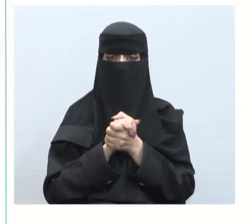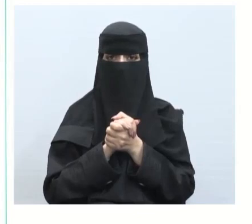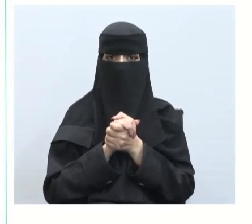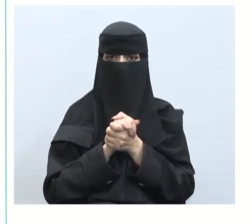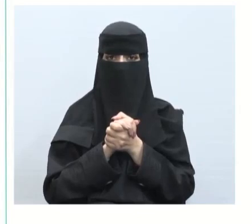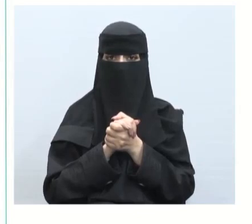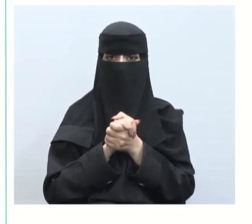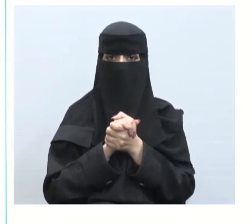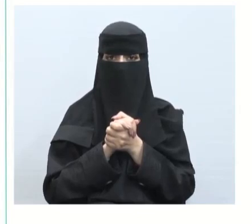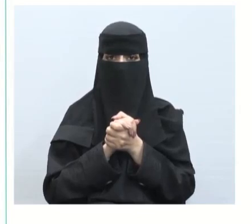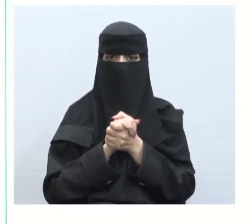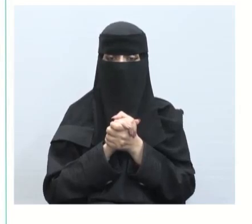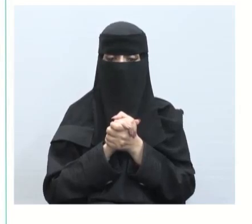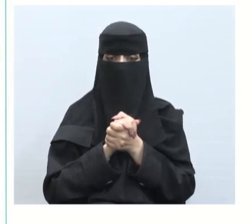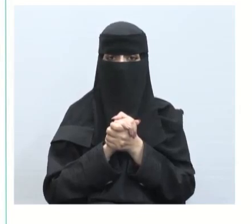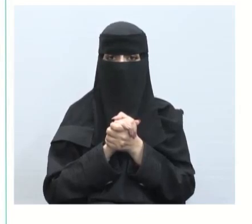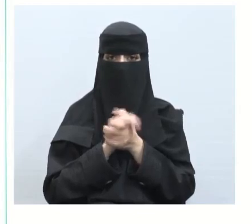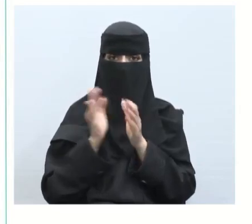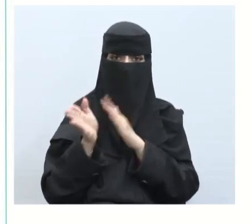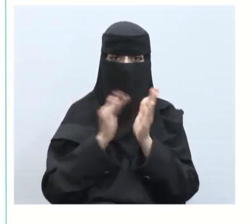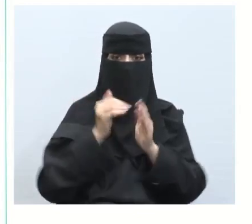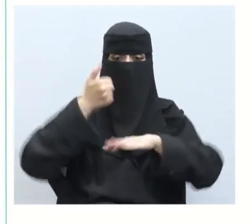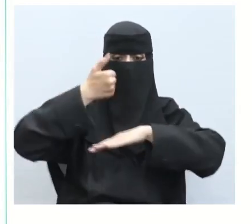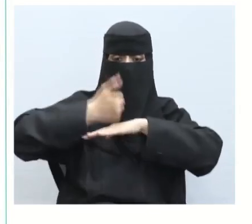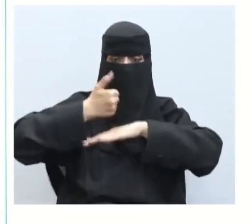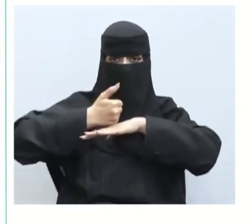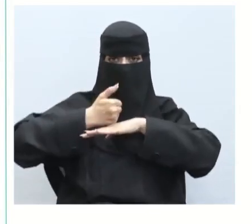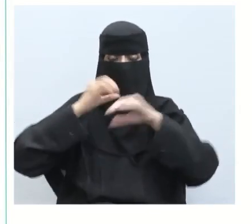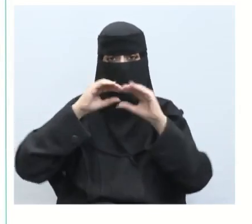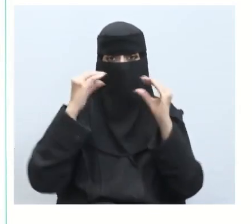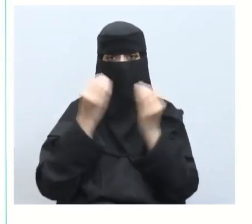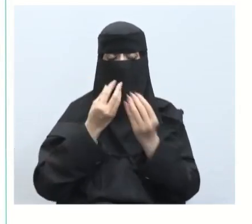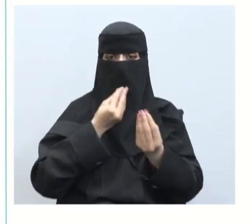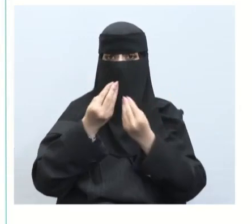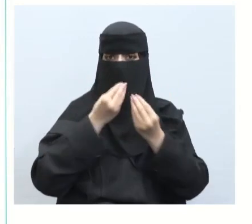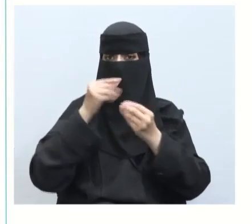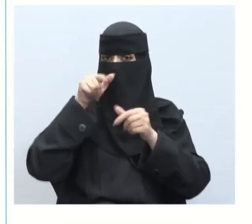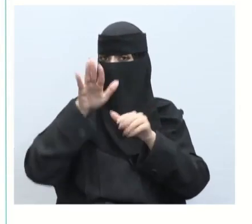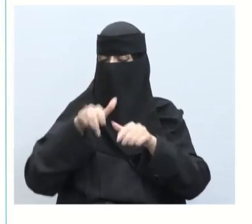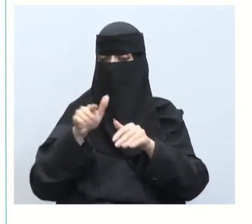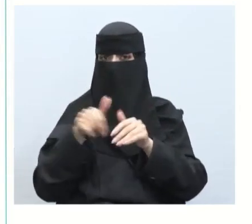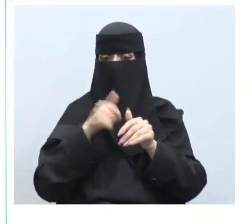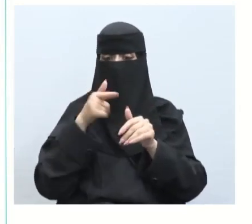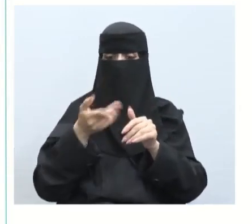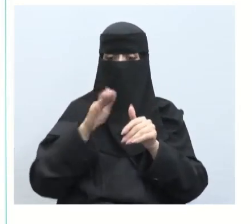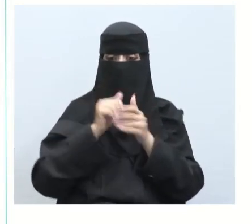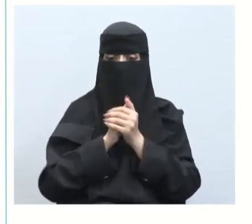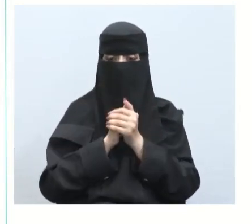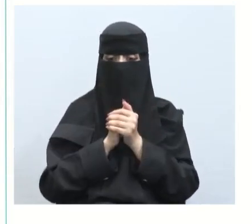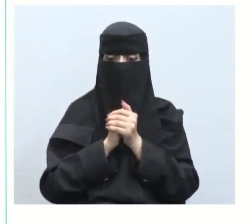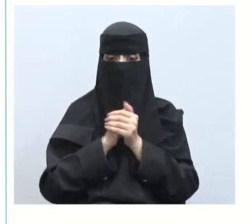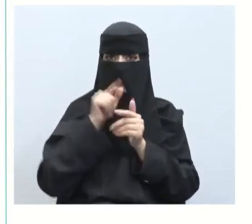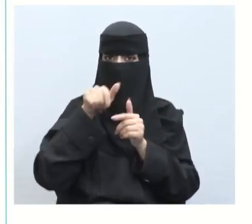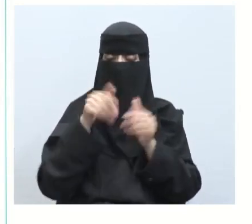مبادئ الاداره الفعاله لدينا عده مبادئ لكي تكون الاداره فعاله هذه المبادئ عباره عن